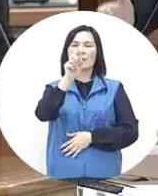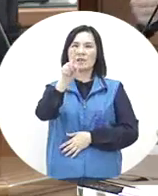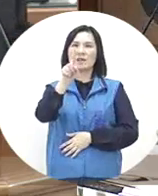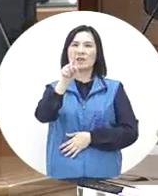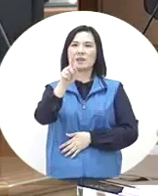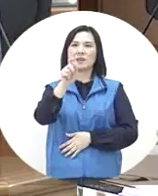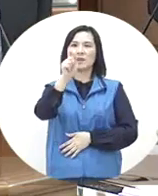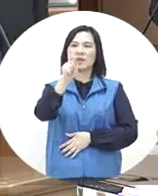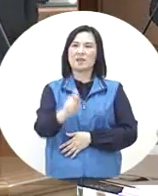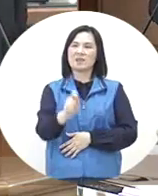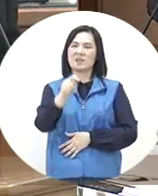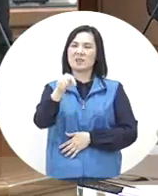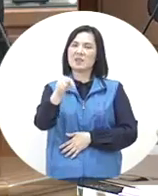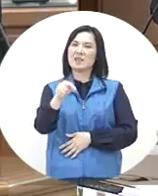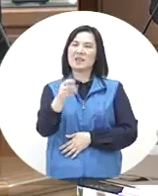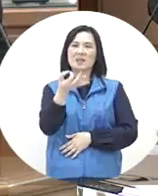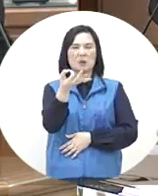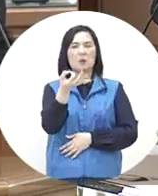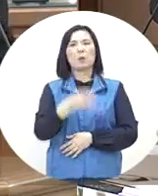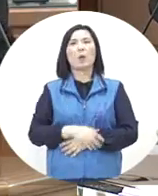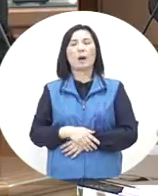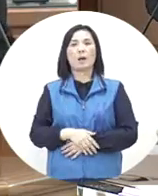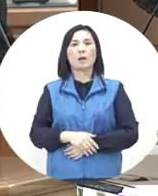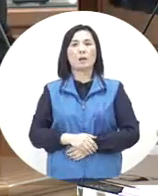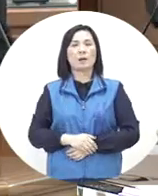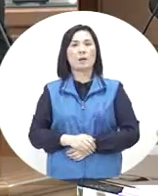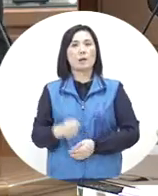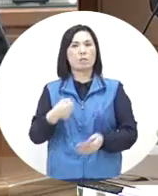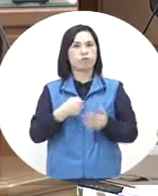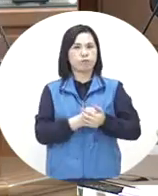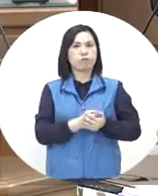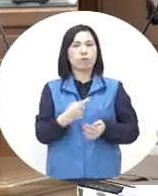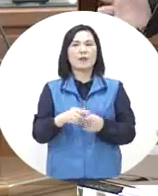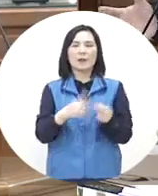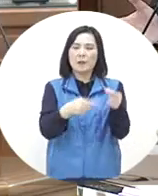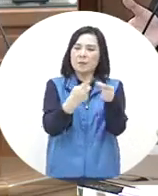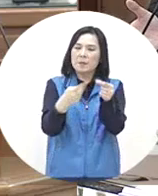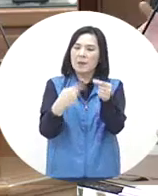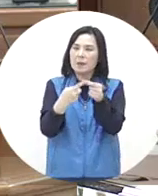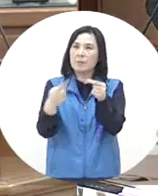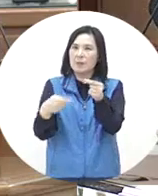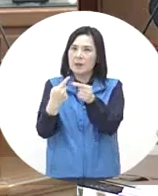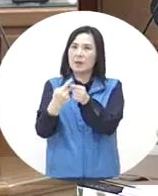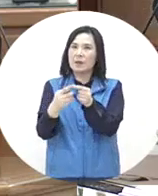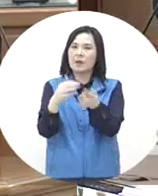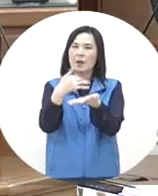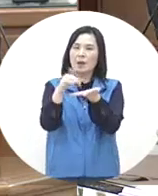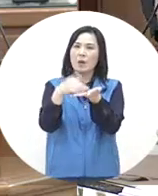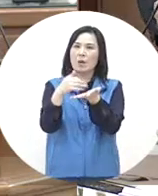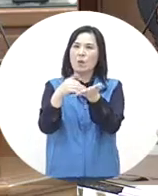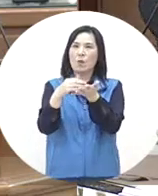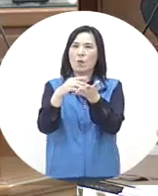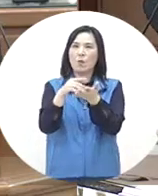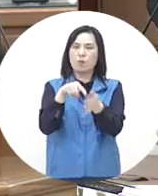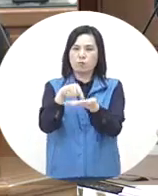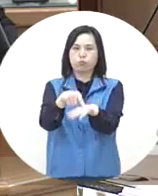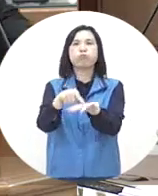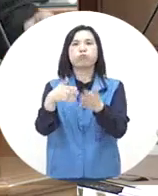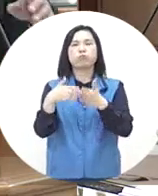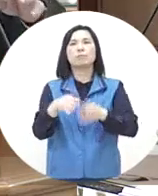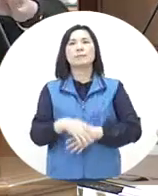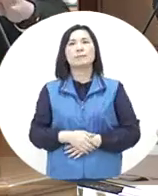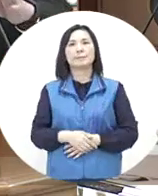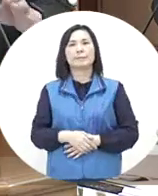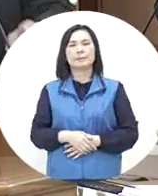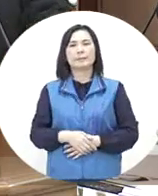真的有决心，应该要逐年的来编列，哦，是不是应该要这样子的，市长？ 是不是我跟